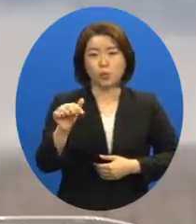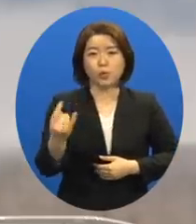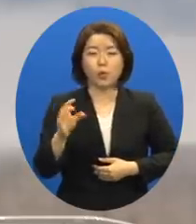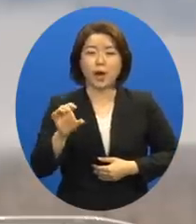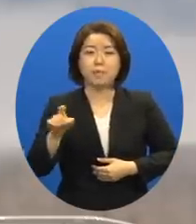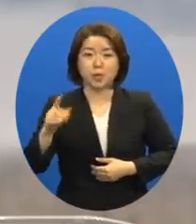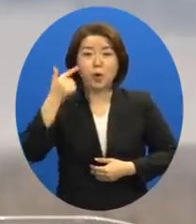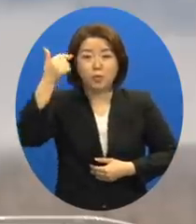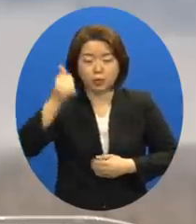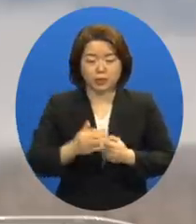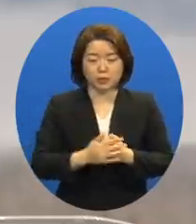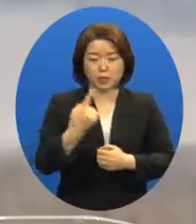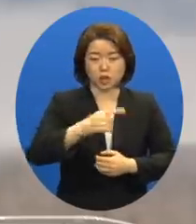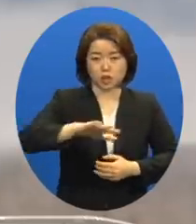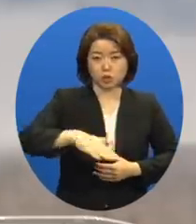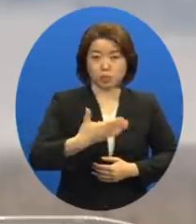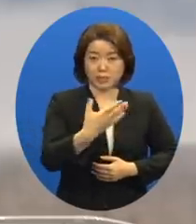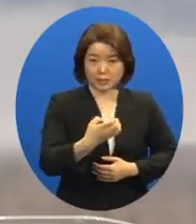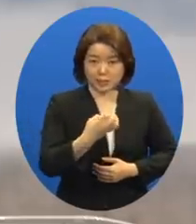그는 1943년